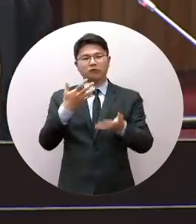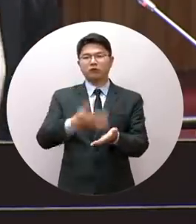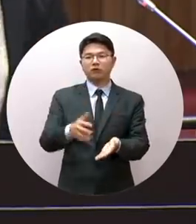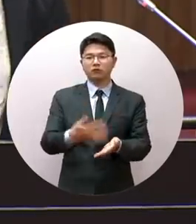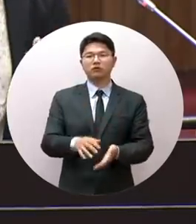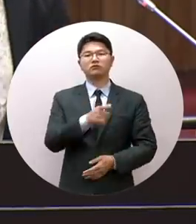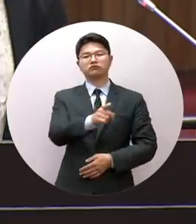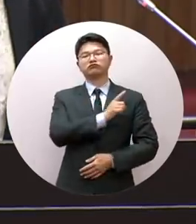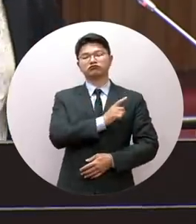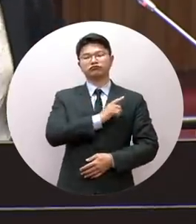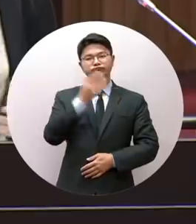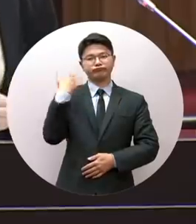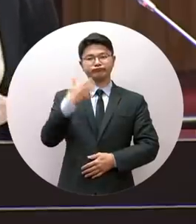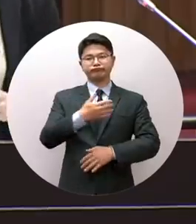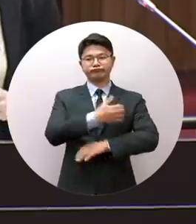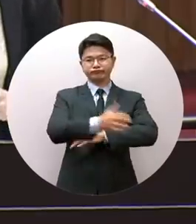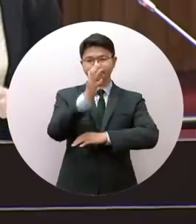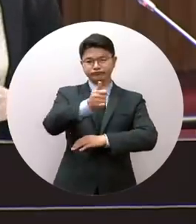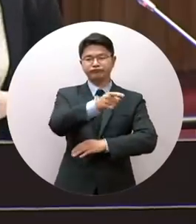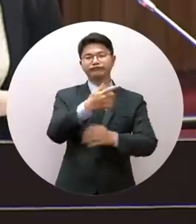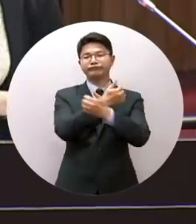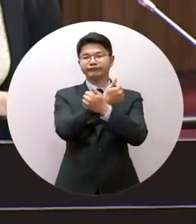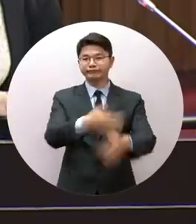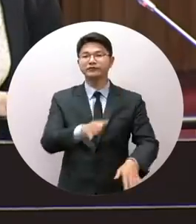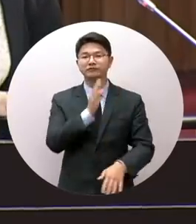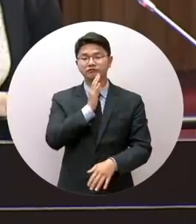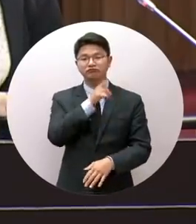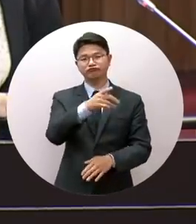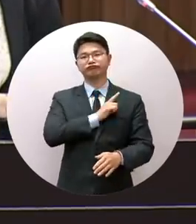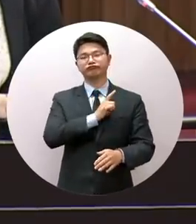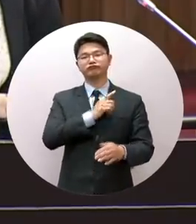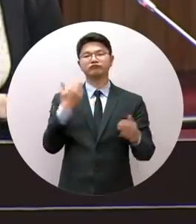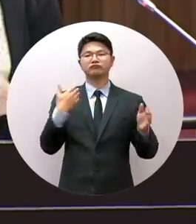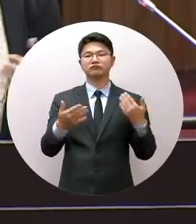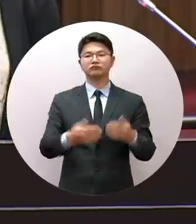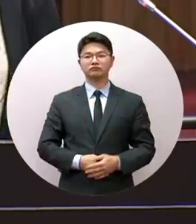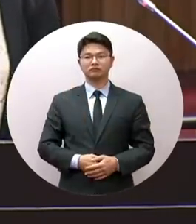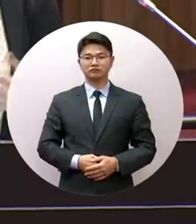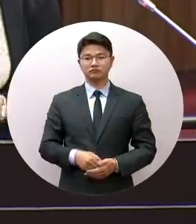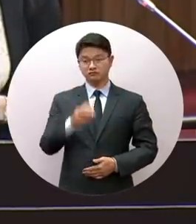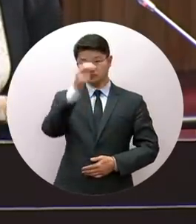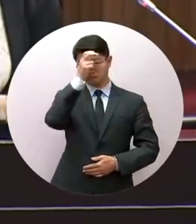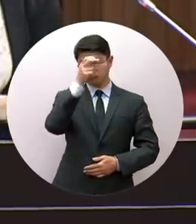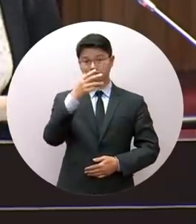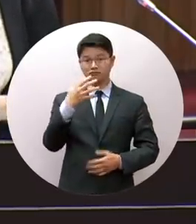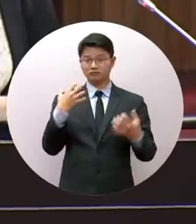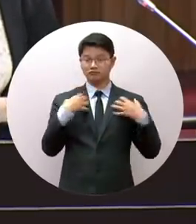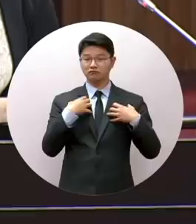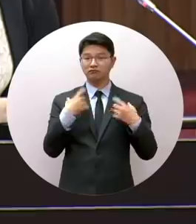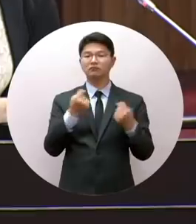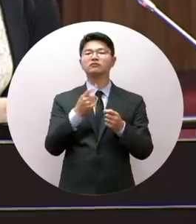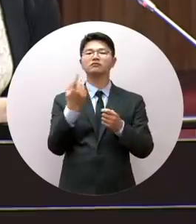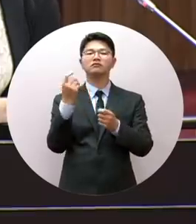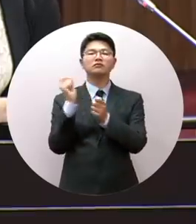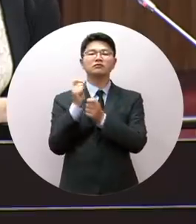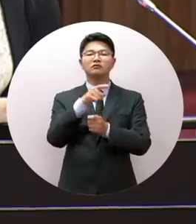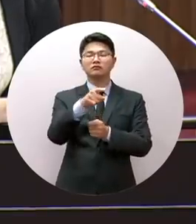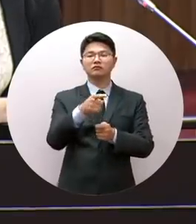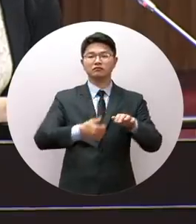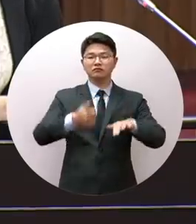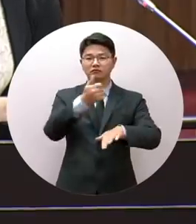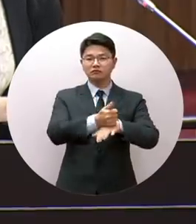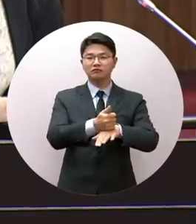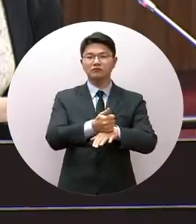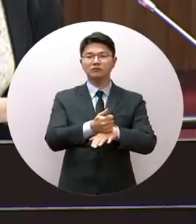老县长待这么久，我相信你非常清楚。我们的警察业务，包括前一阵子院长您上任的时候，为了面